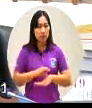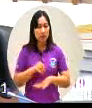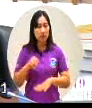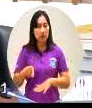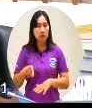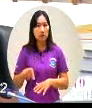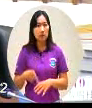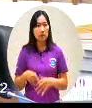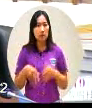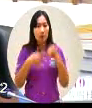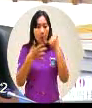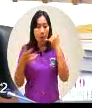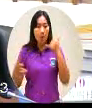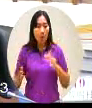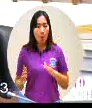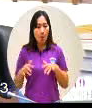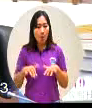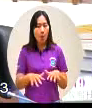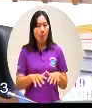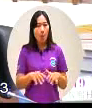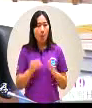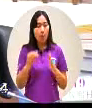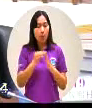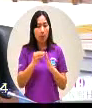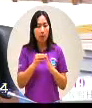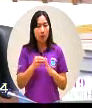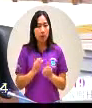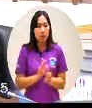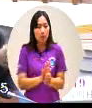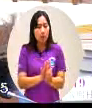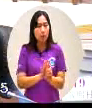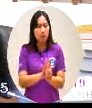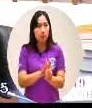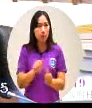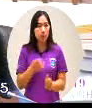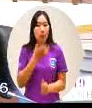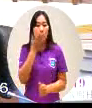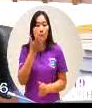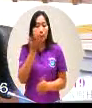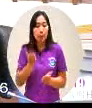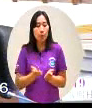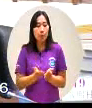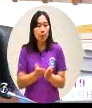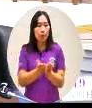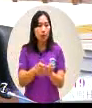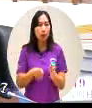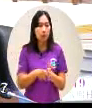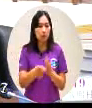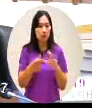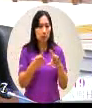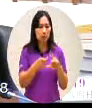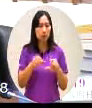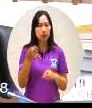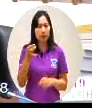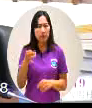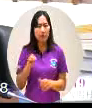洋局咧推动的这个游艇专区，有这些基金甲费用吼，赶紧积极来改善一下啦，吼。